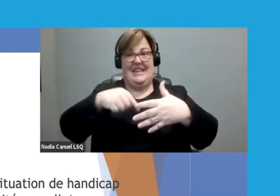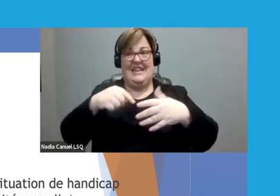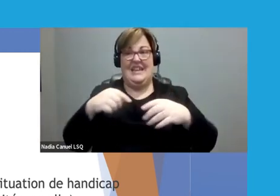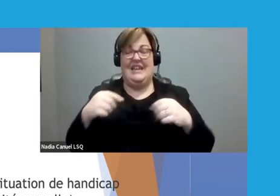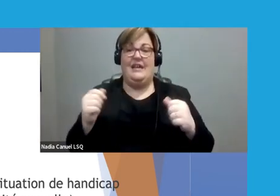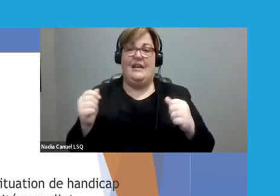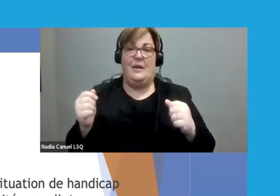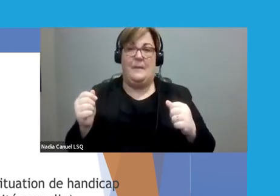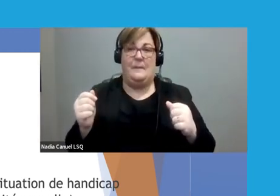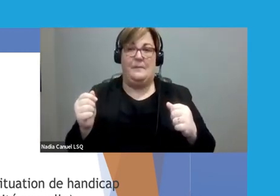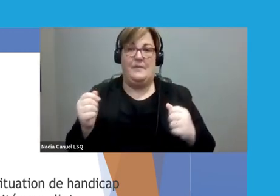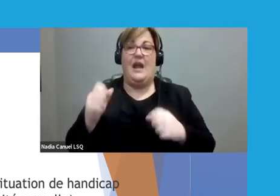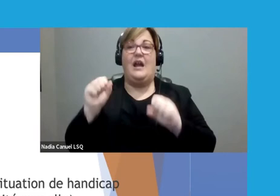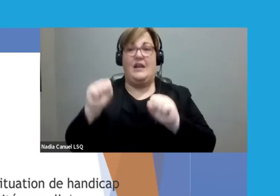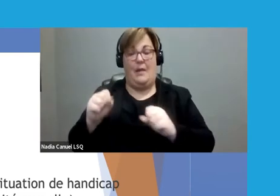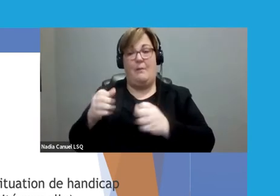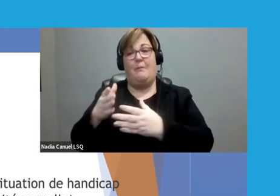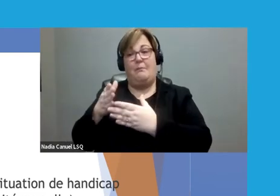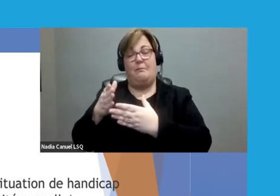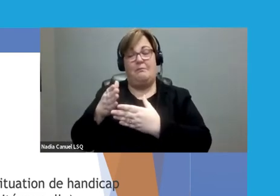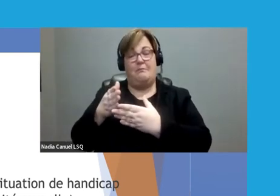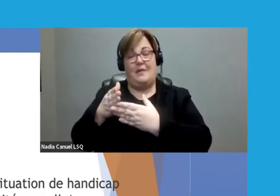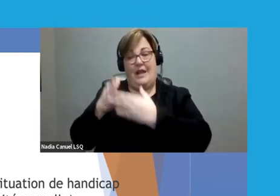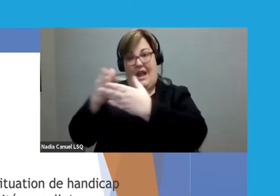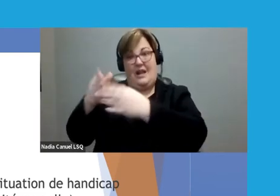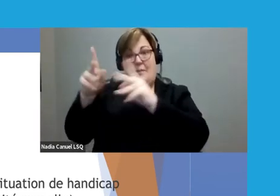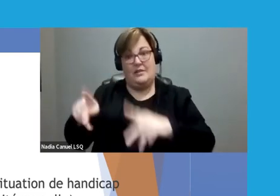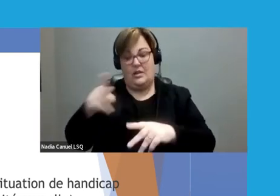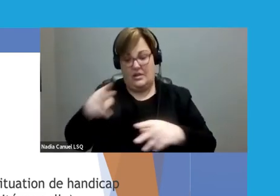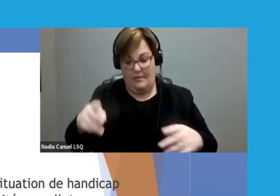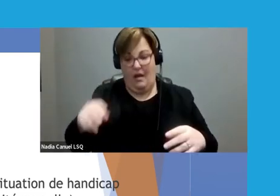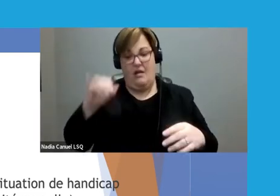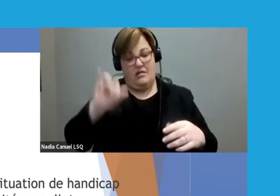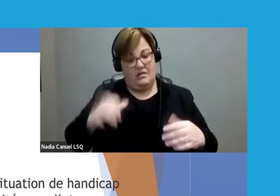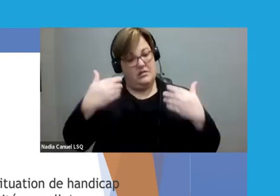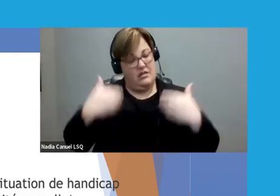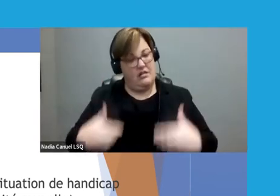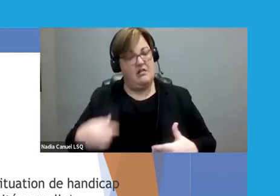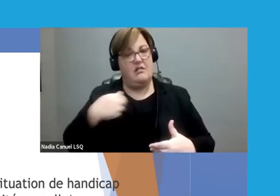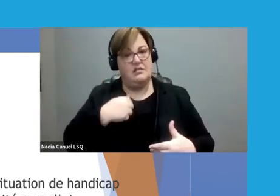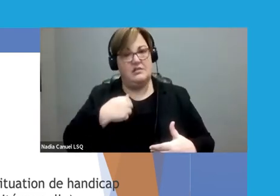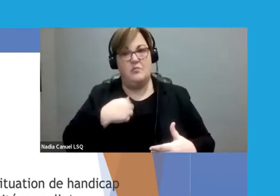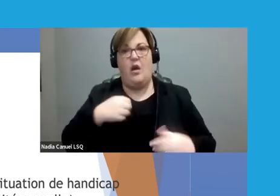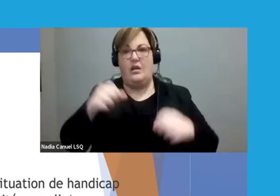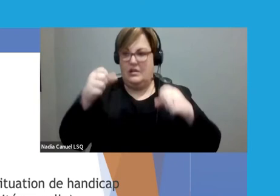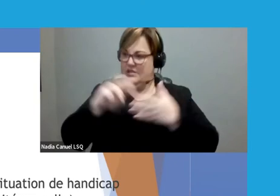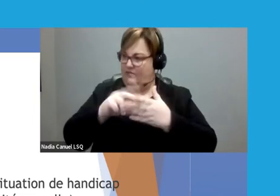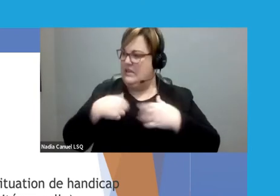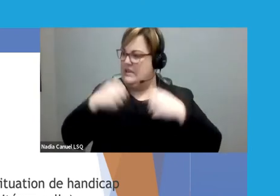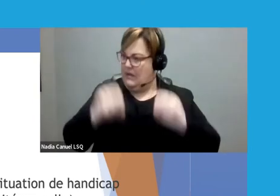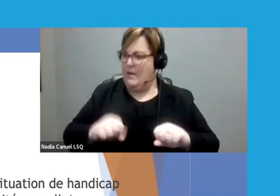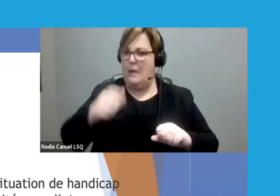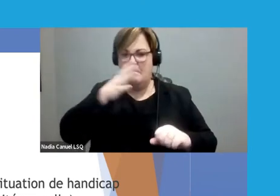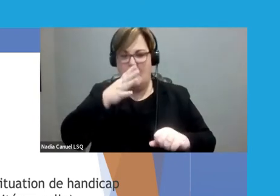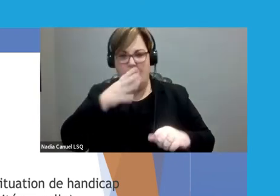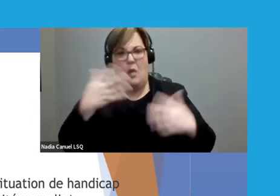autant les aider à se retrouver, à retrouver leur pouvoir en tant que femme,